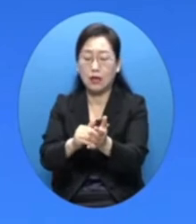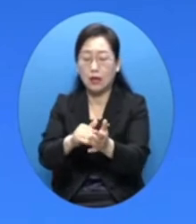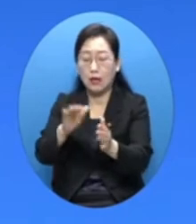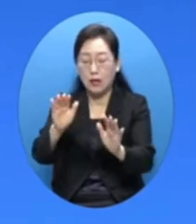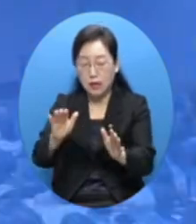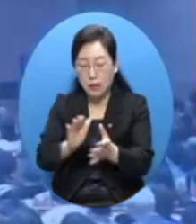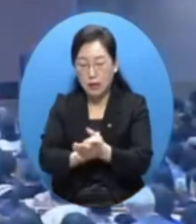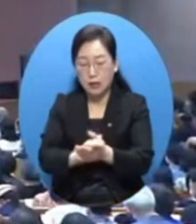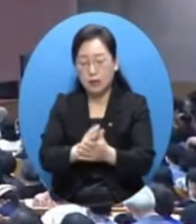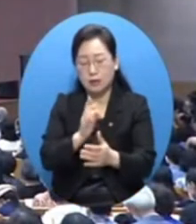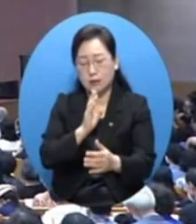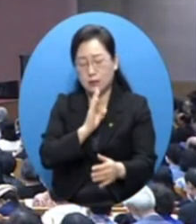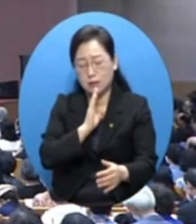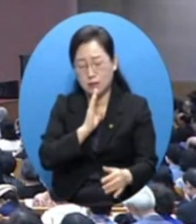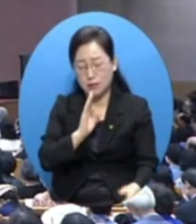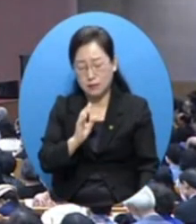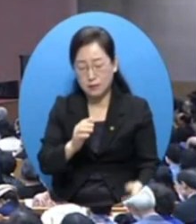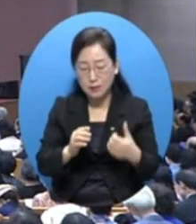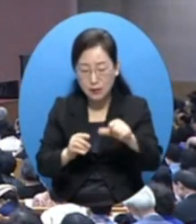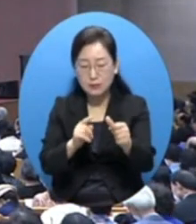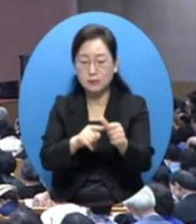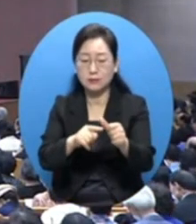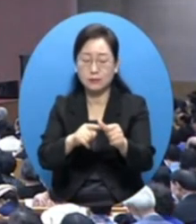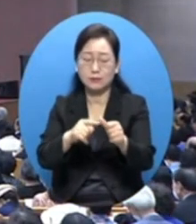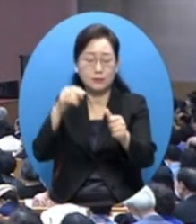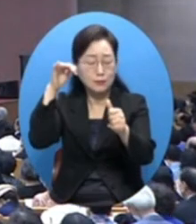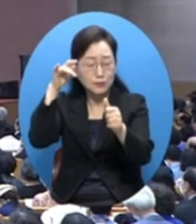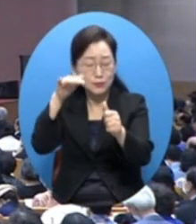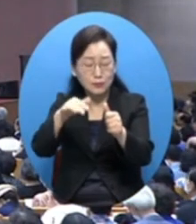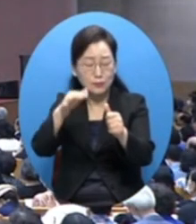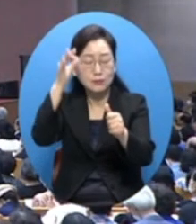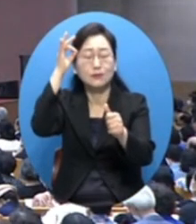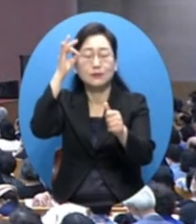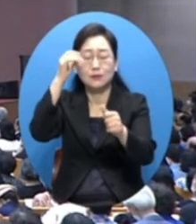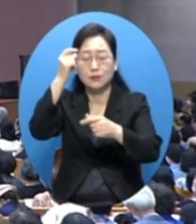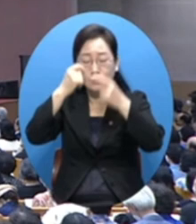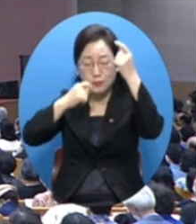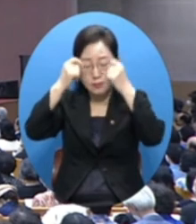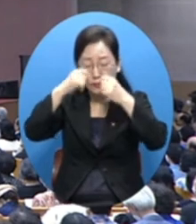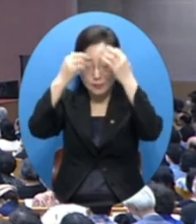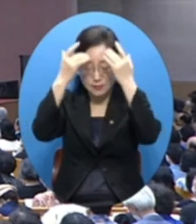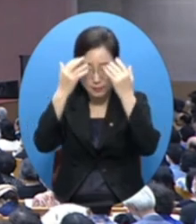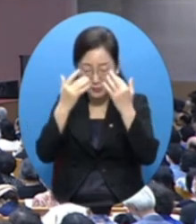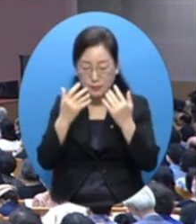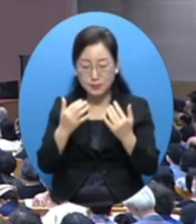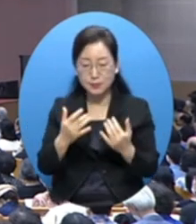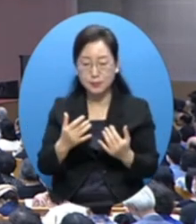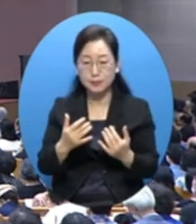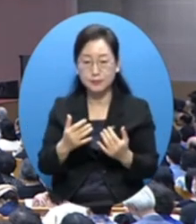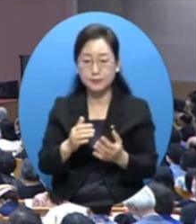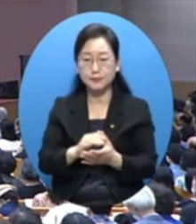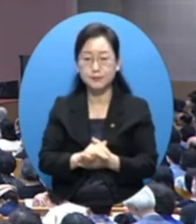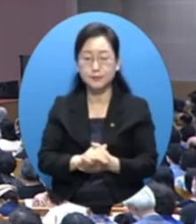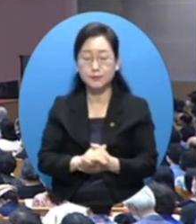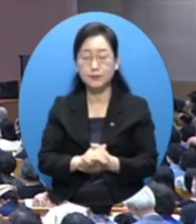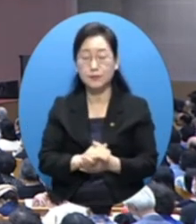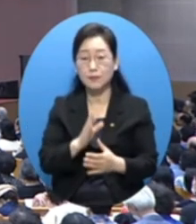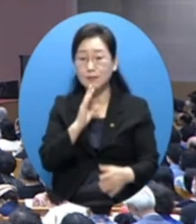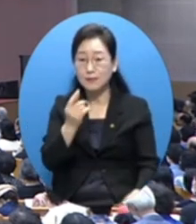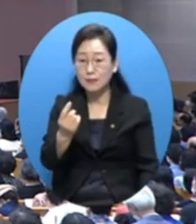않을 아들이 너무나 그리웠습니다. 아들 생각만 하면 너무나 눈물이 났습니다. 좀 그렇지